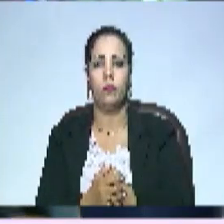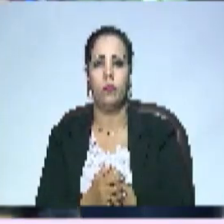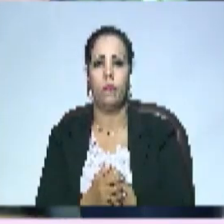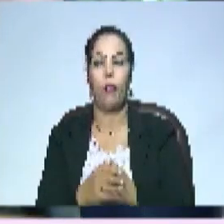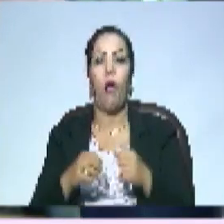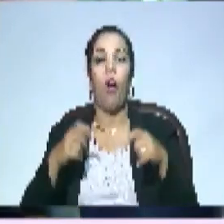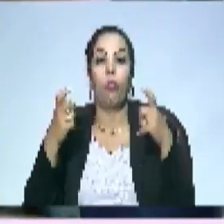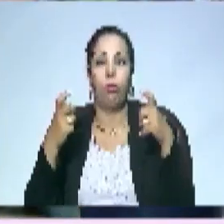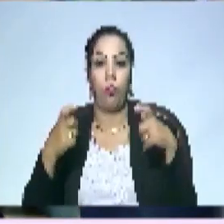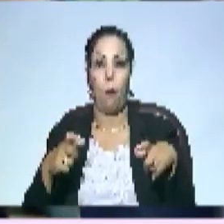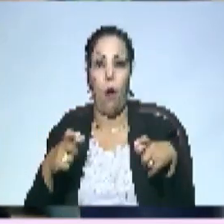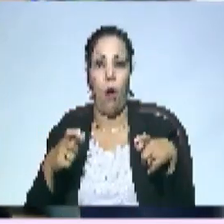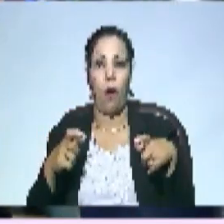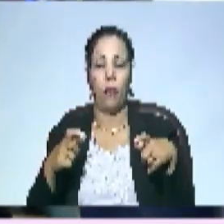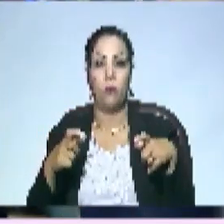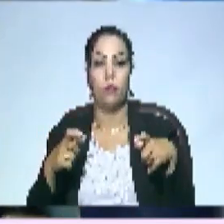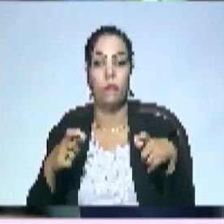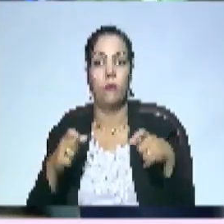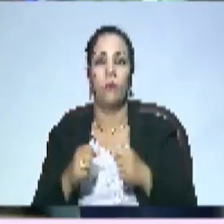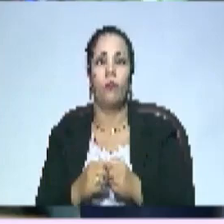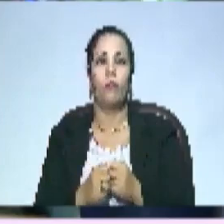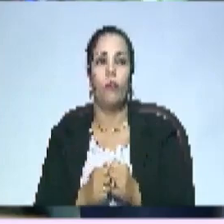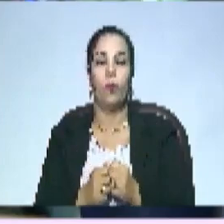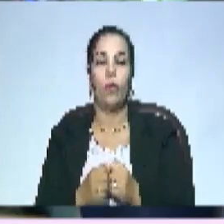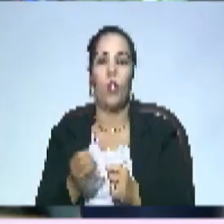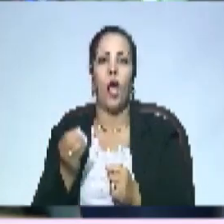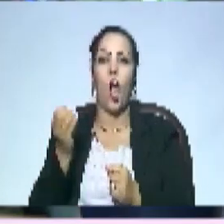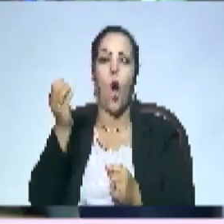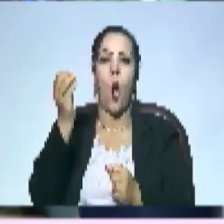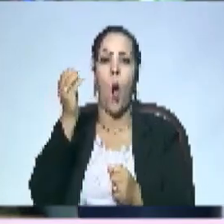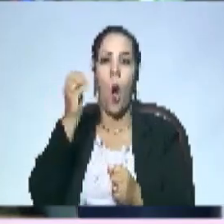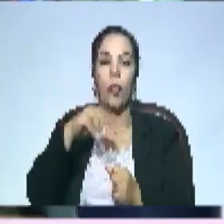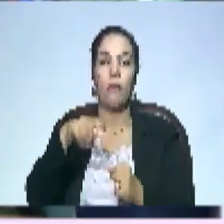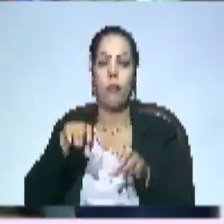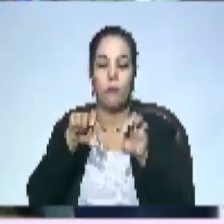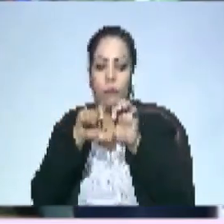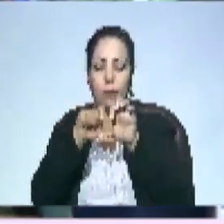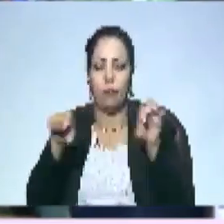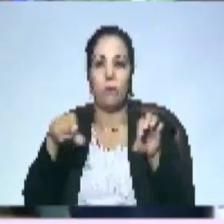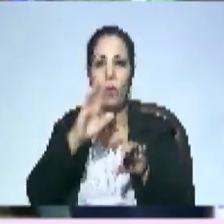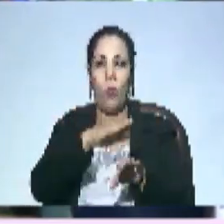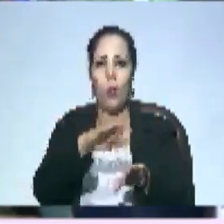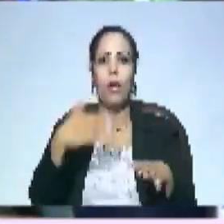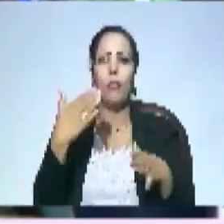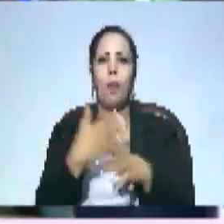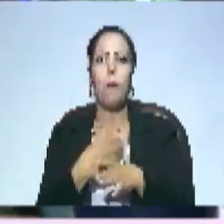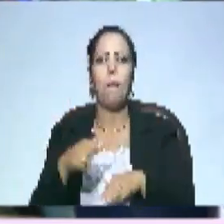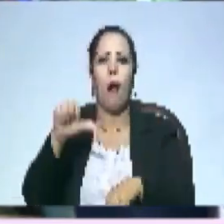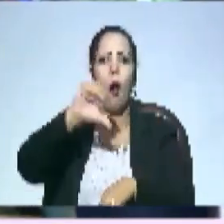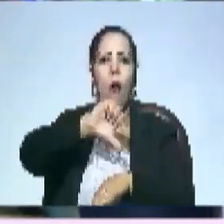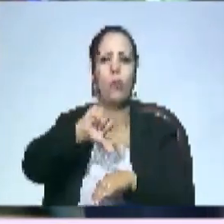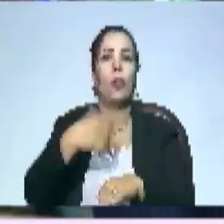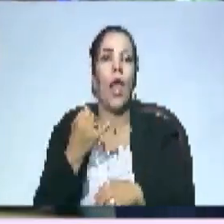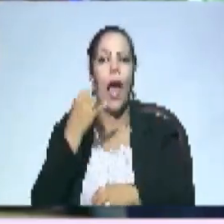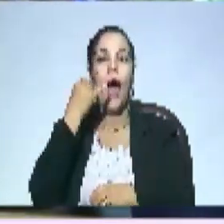طبق كده نحط فيه الكانيلوني ده عشان هنعمله بالعسل.